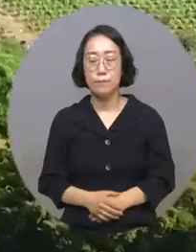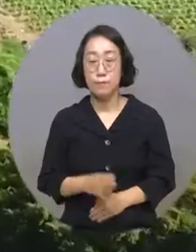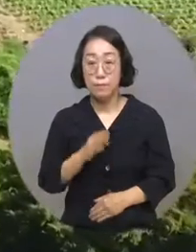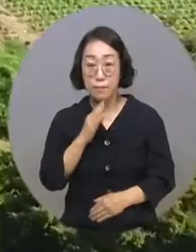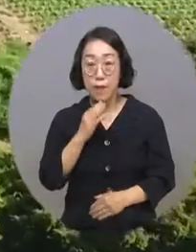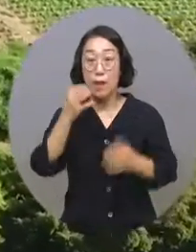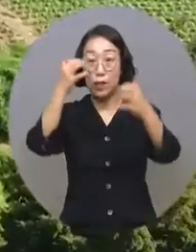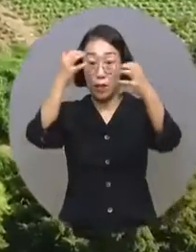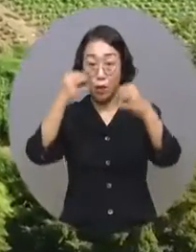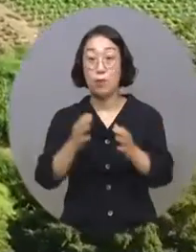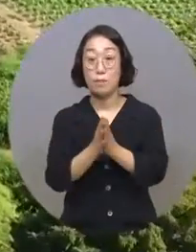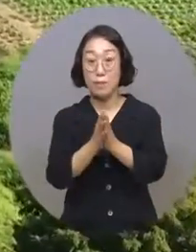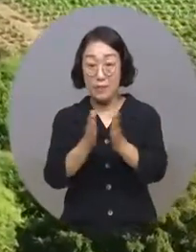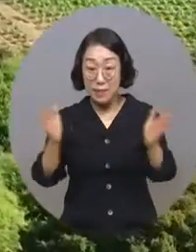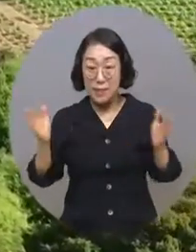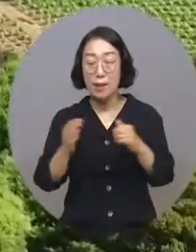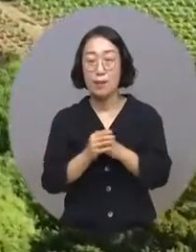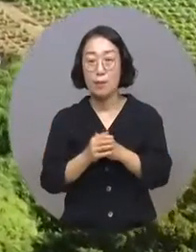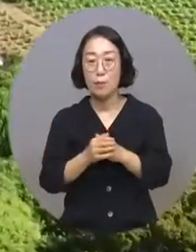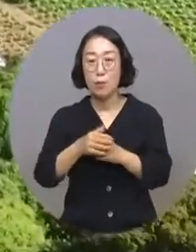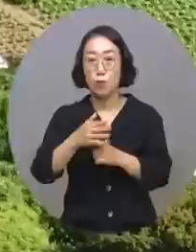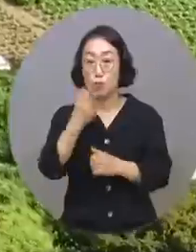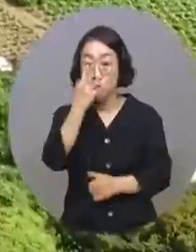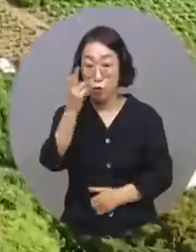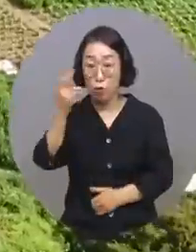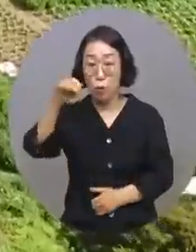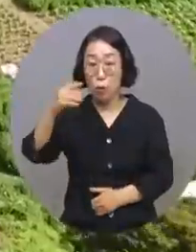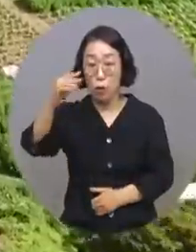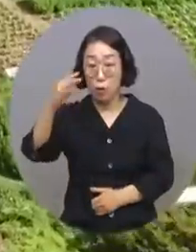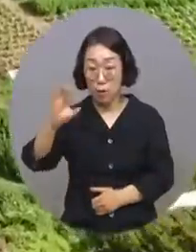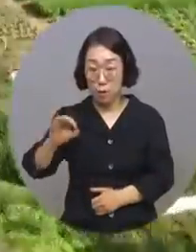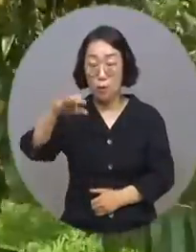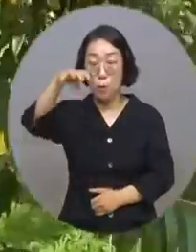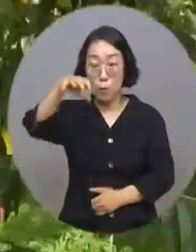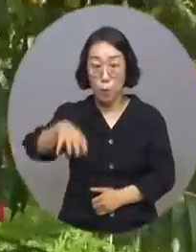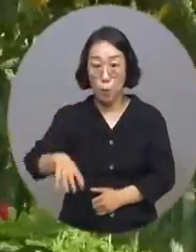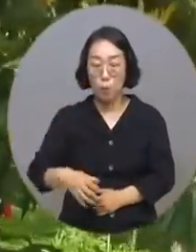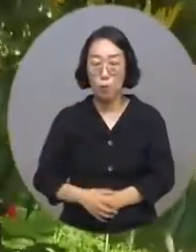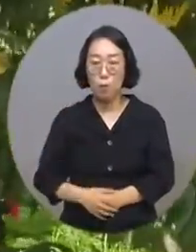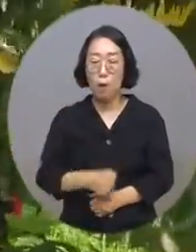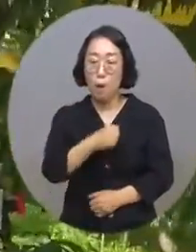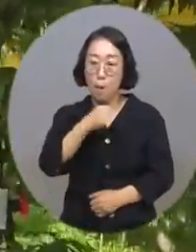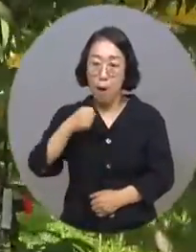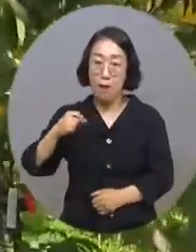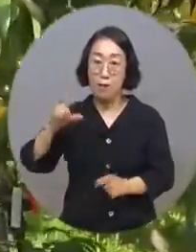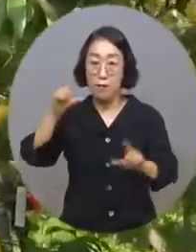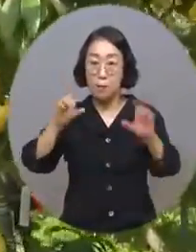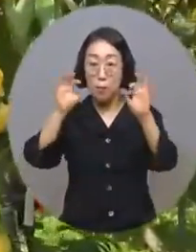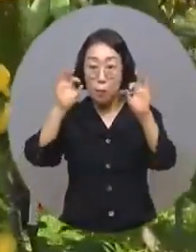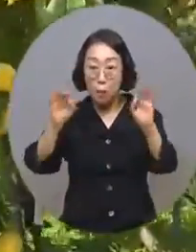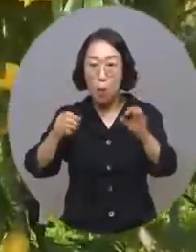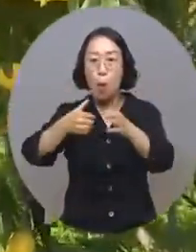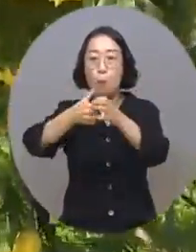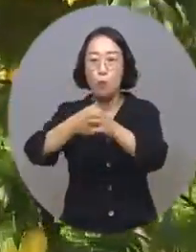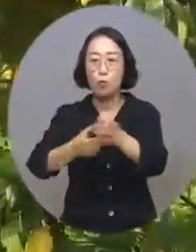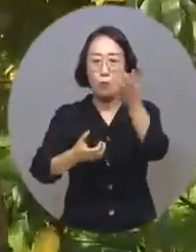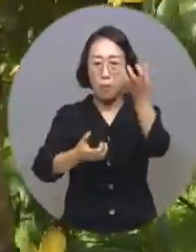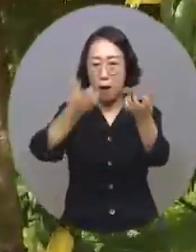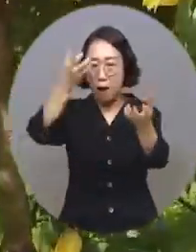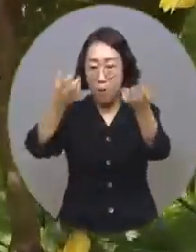본격적인 여름철로 접어들면서 순천 월등 지역에서는 탐스럽게 익은 복숭아가 주렁주렁